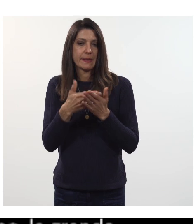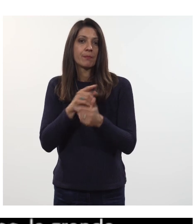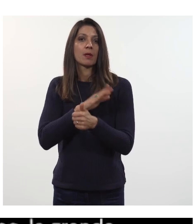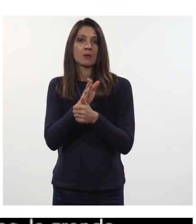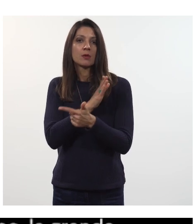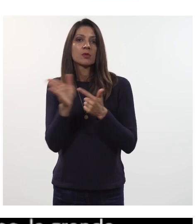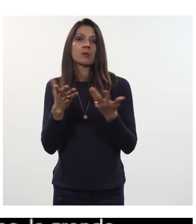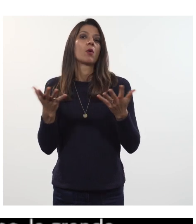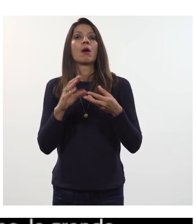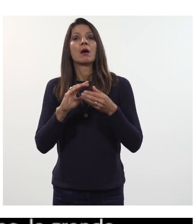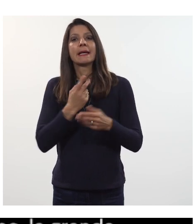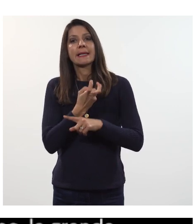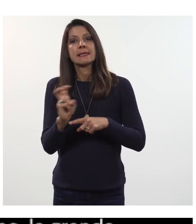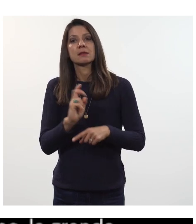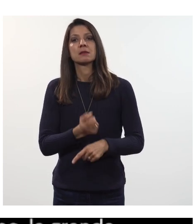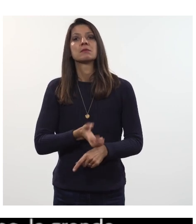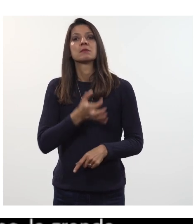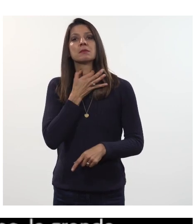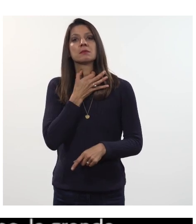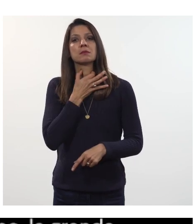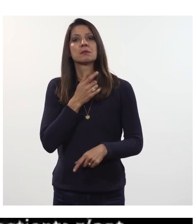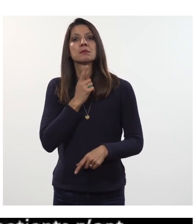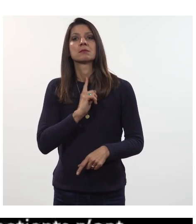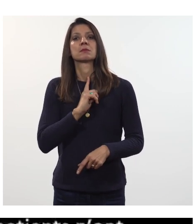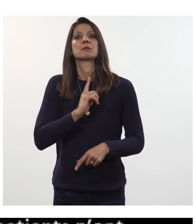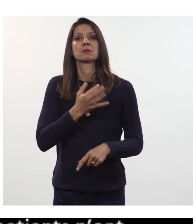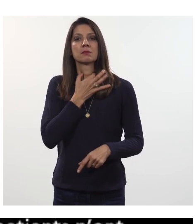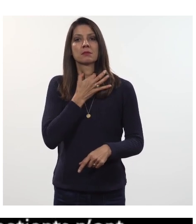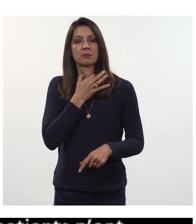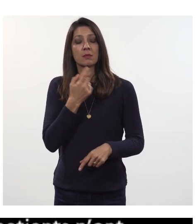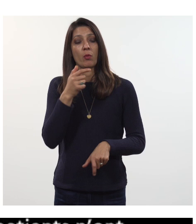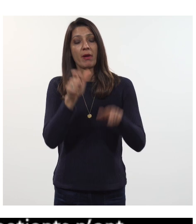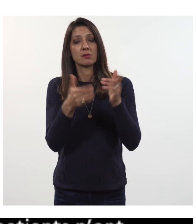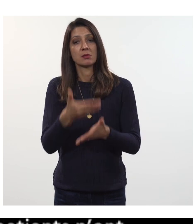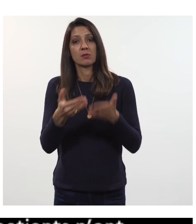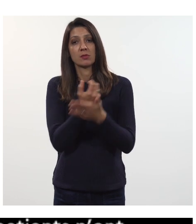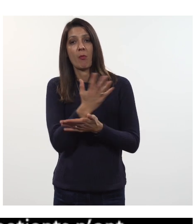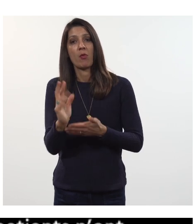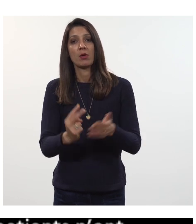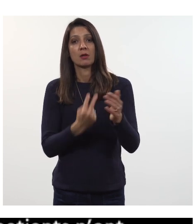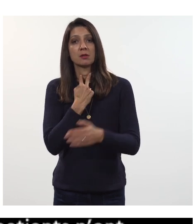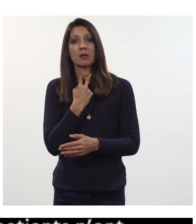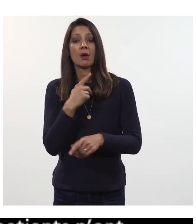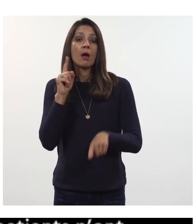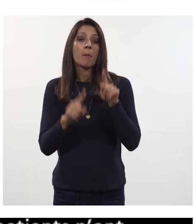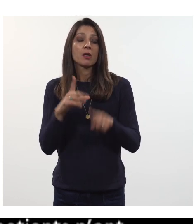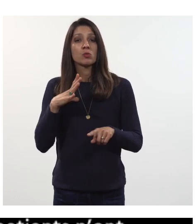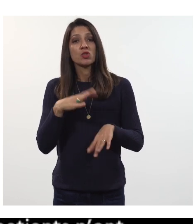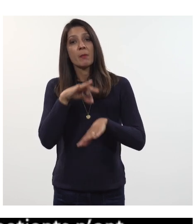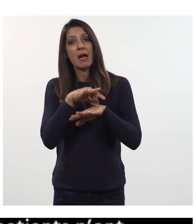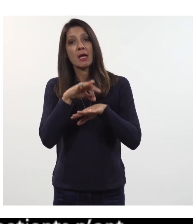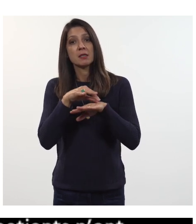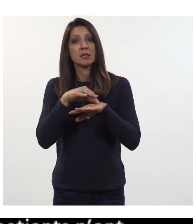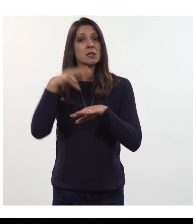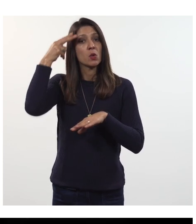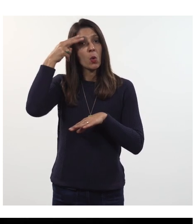routes, principalement dans les situations de polyhandicap et dans certaines maladies neurologiques. Donc les